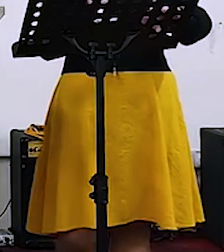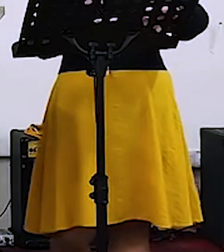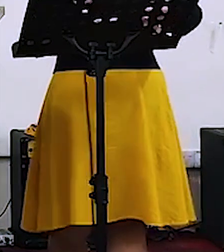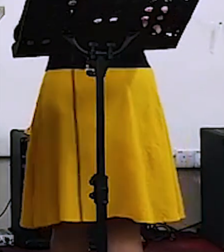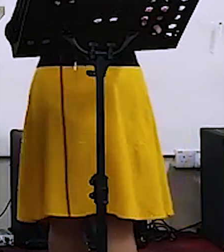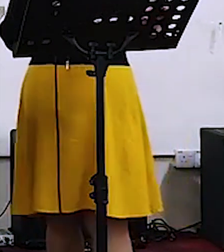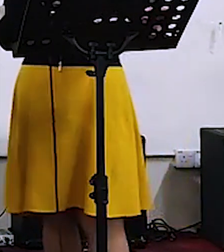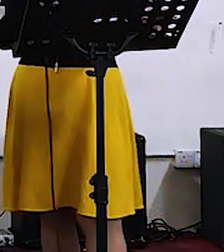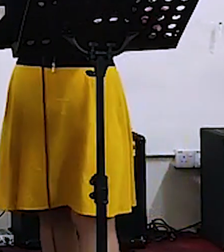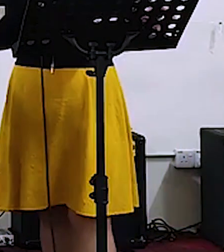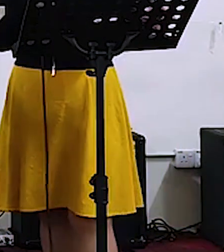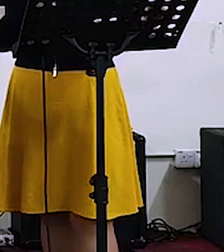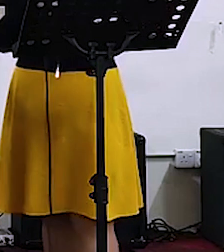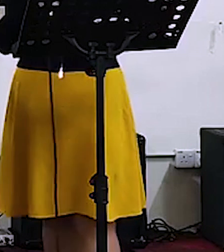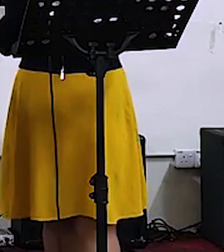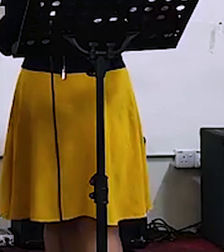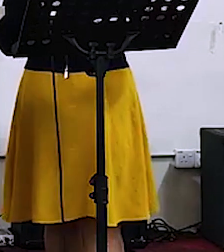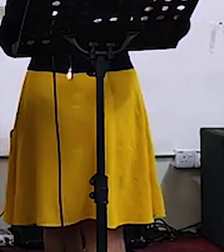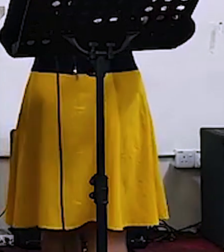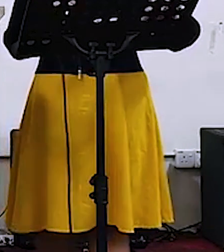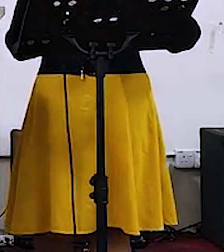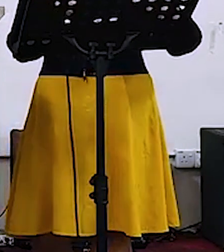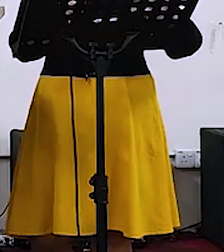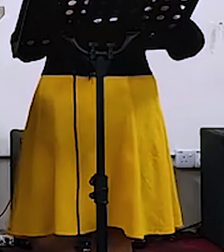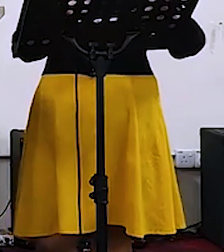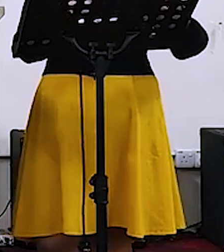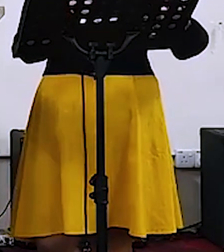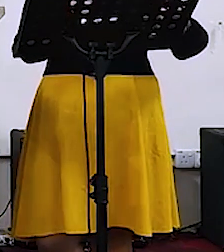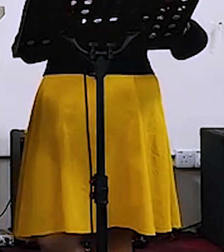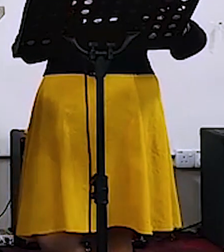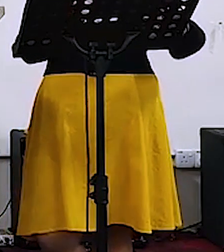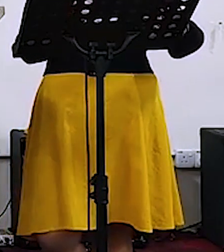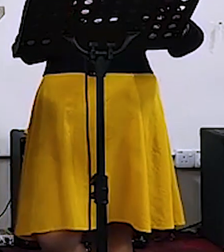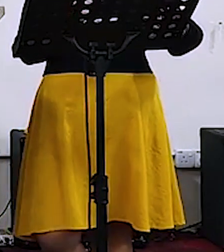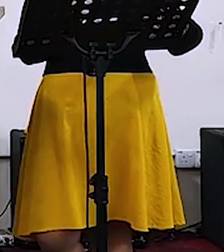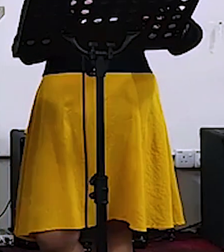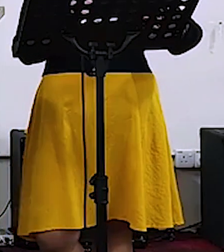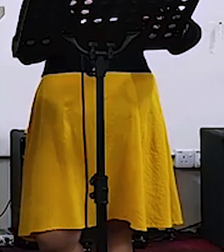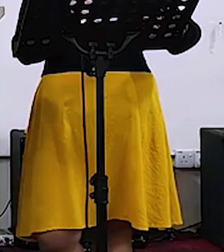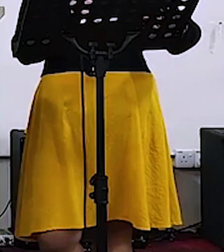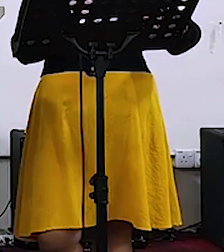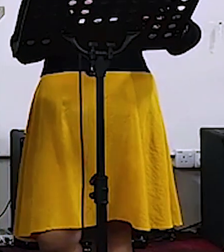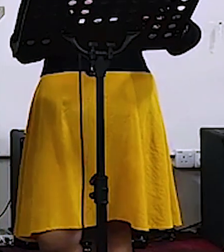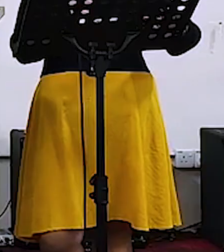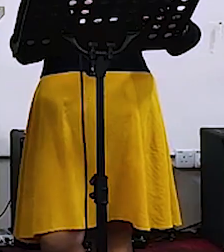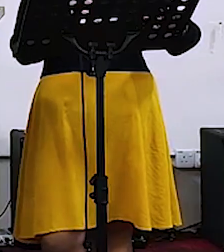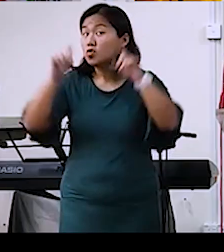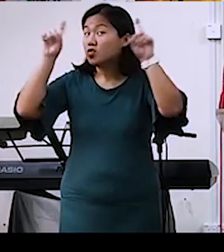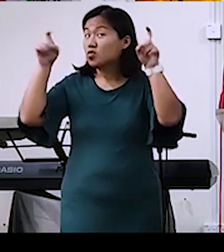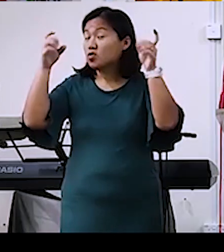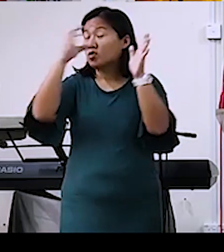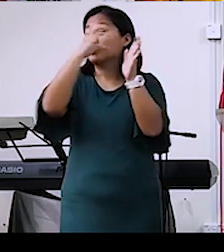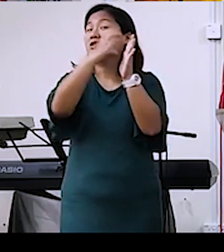够继续的前进。所以我们不要忘记这一点，是神的怜悯。 So let me present to you the chapter for this